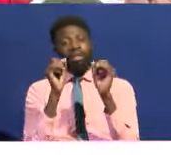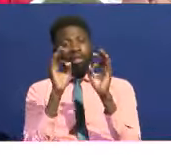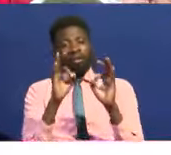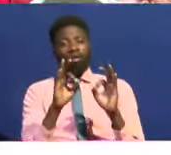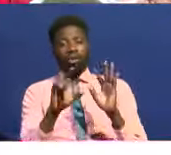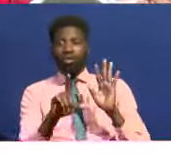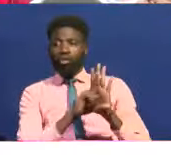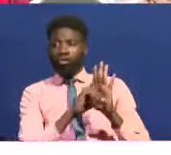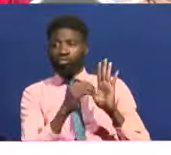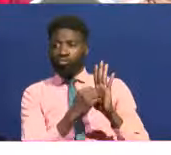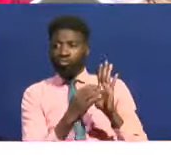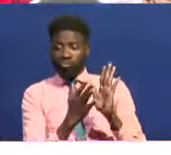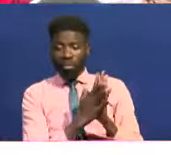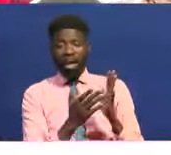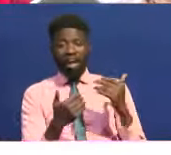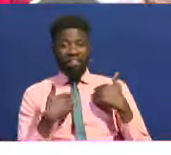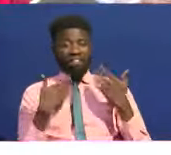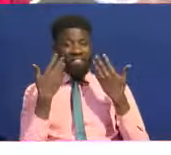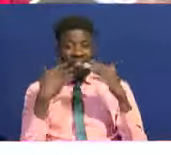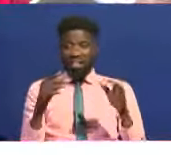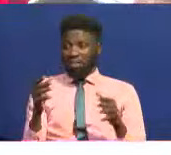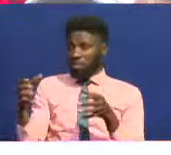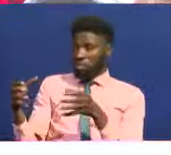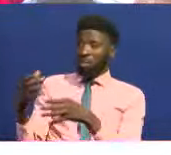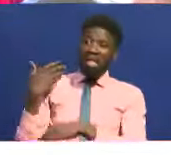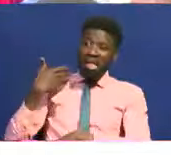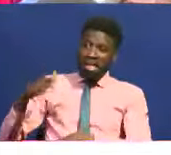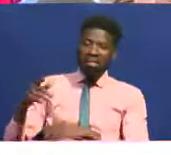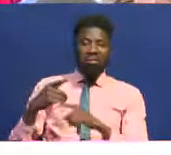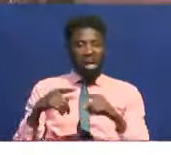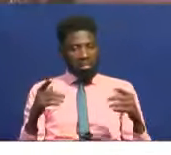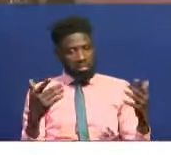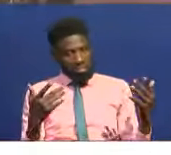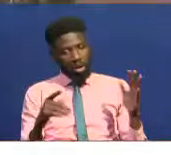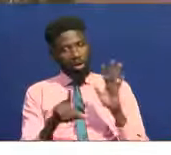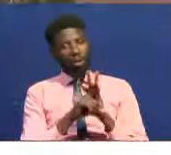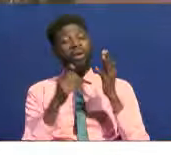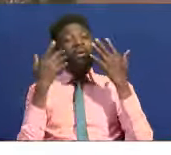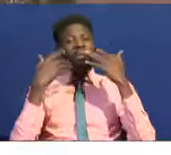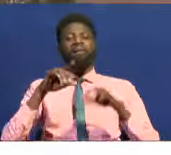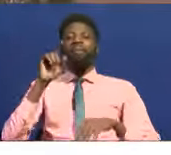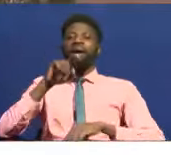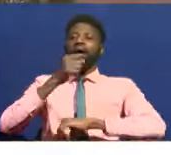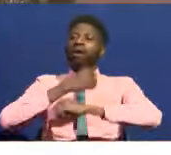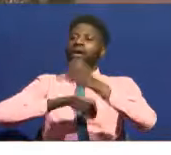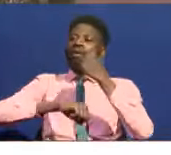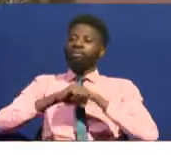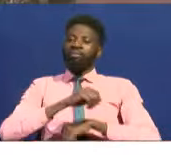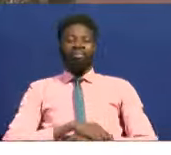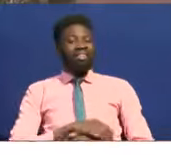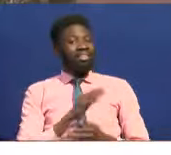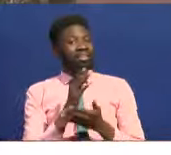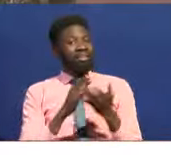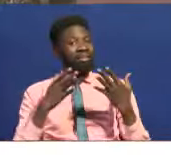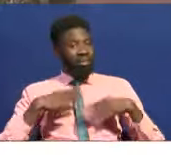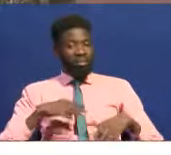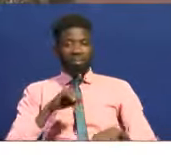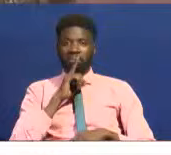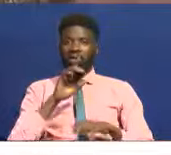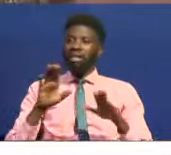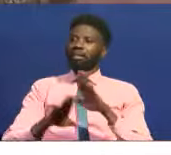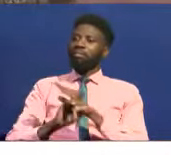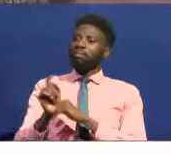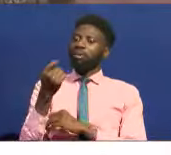hawataki lazima ifanyike. Na wale walikuwa wanasema ati deputy president hajafanya kazi ya